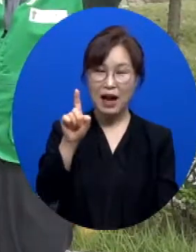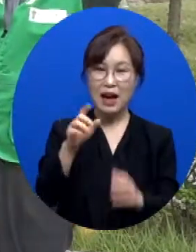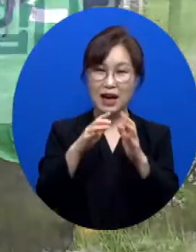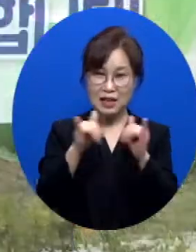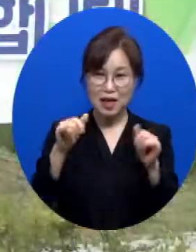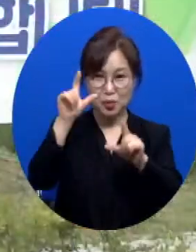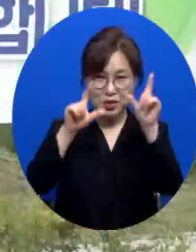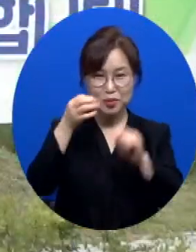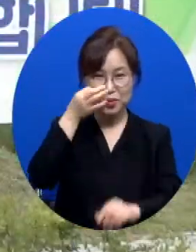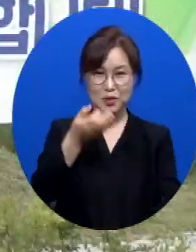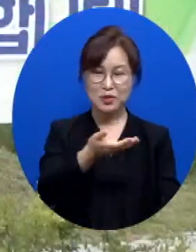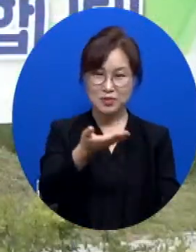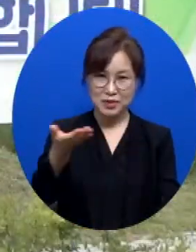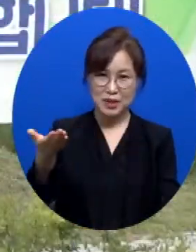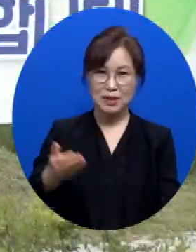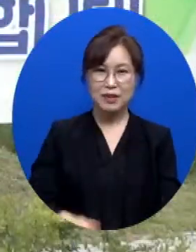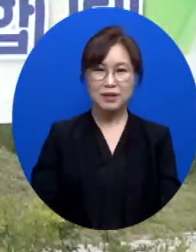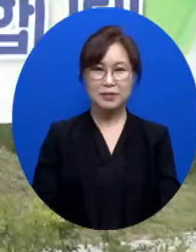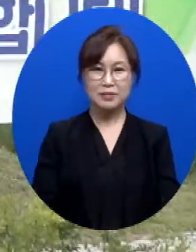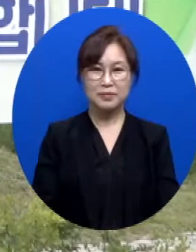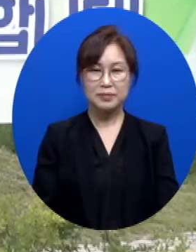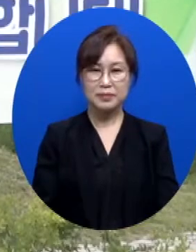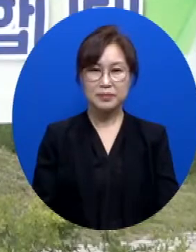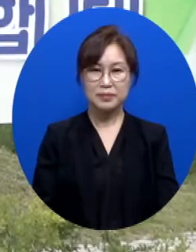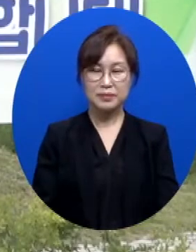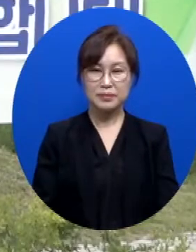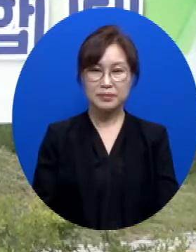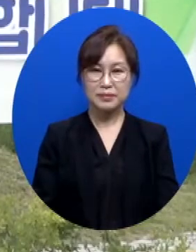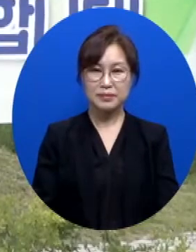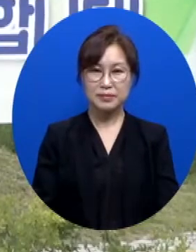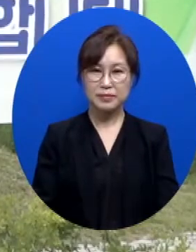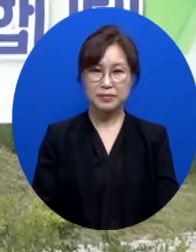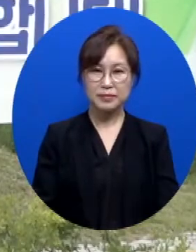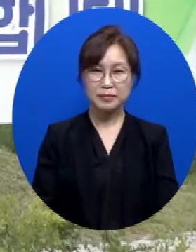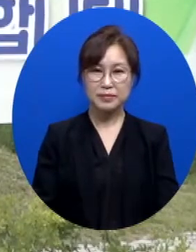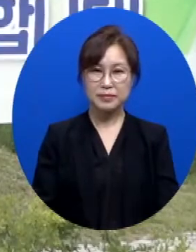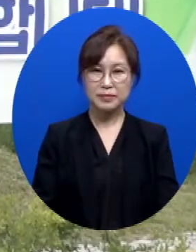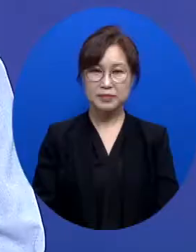있습니다. CTS 뉴스 김인혜입니다.